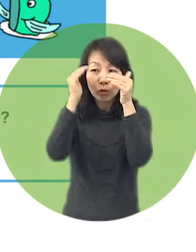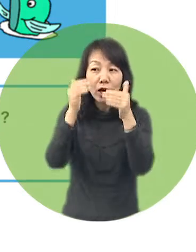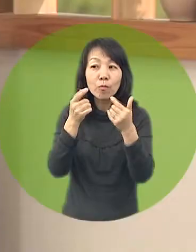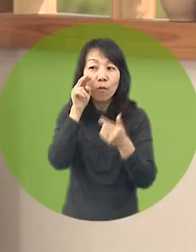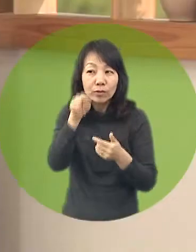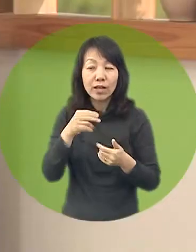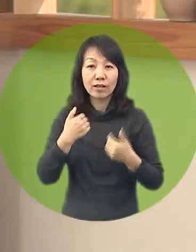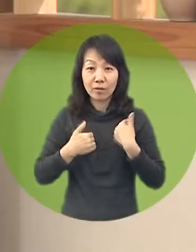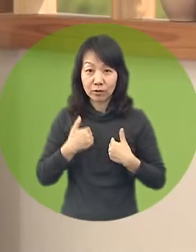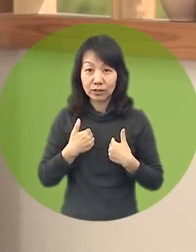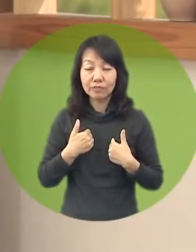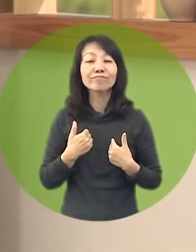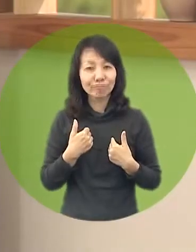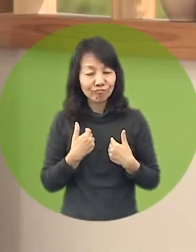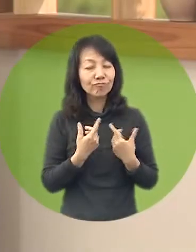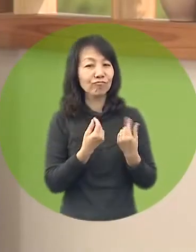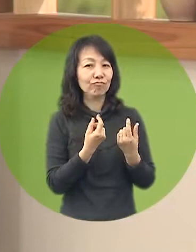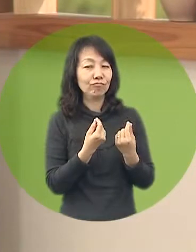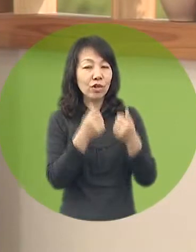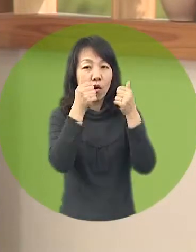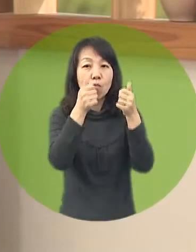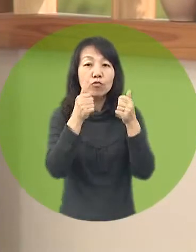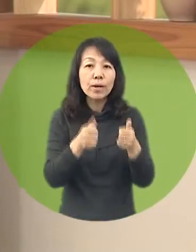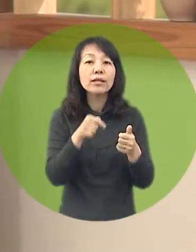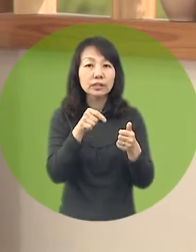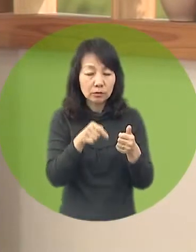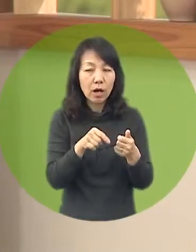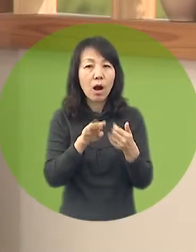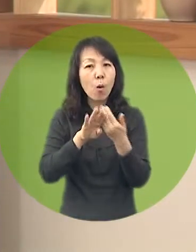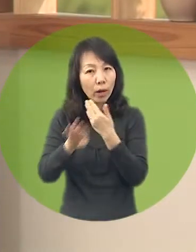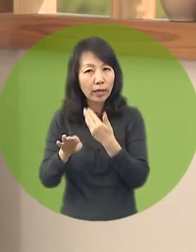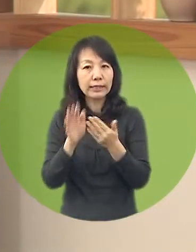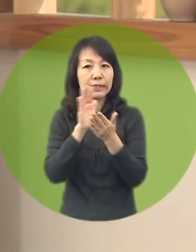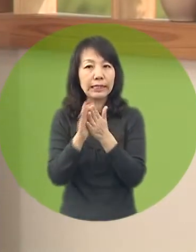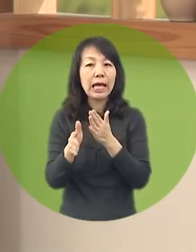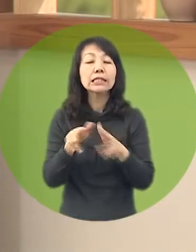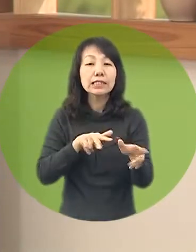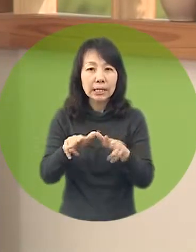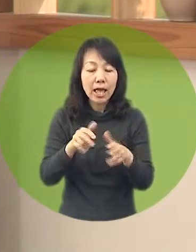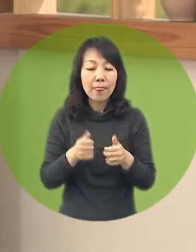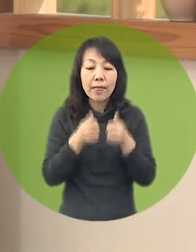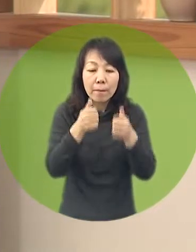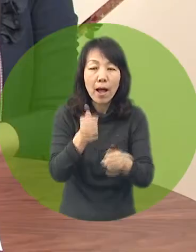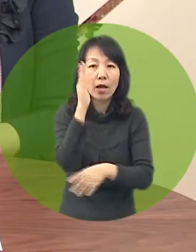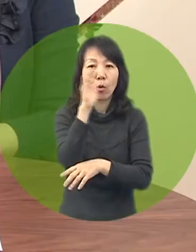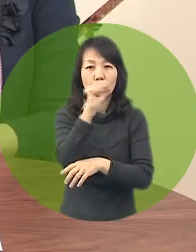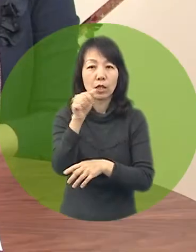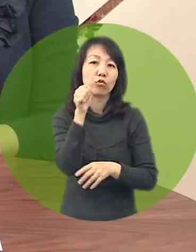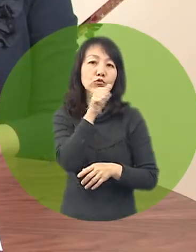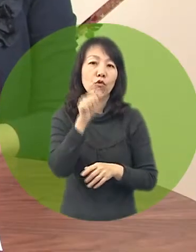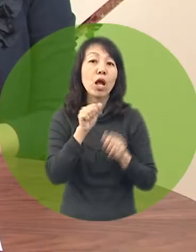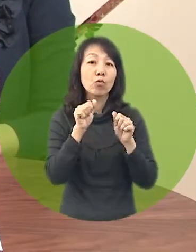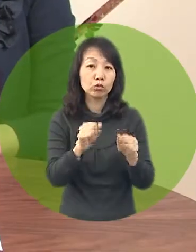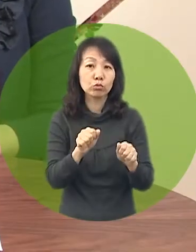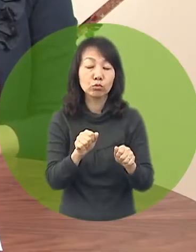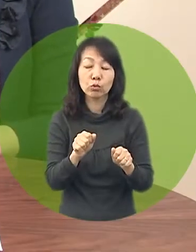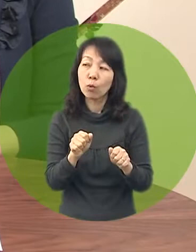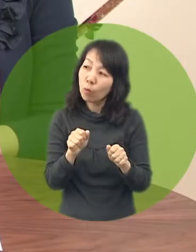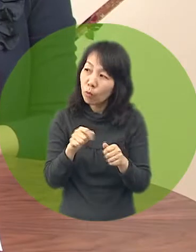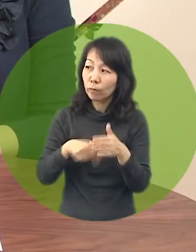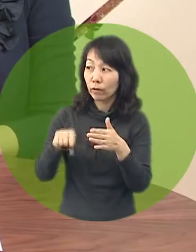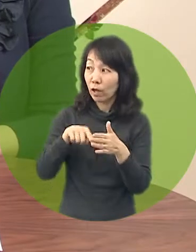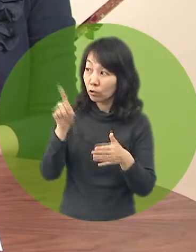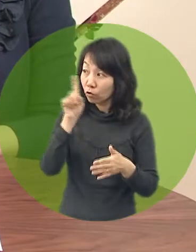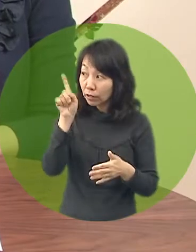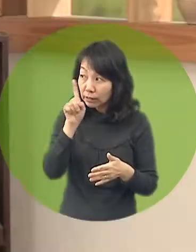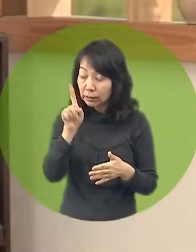ね、ホームページではそれ以外にも沖縄県政出前講座の紹介もしています。 それはどのような内容です